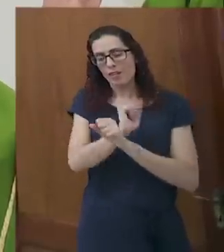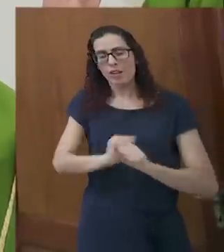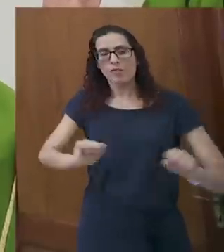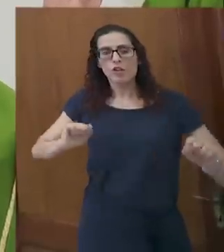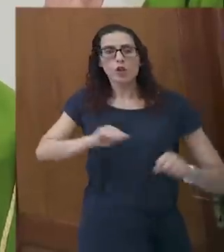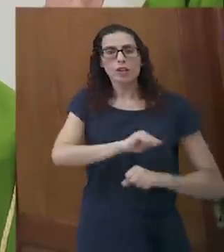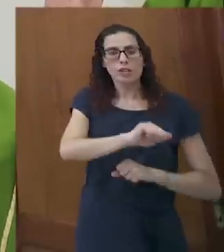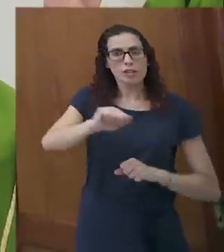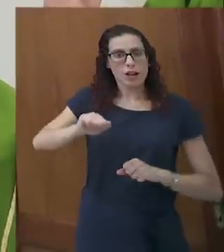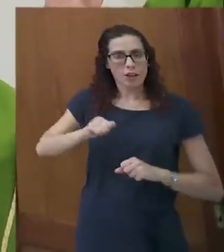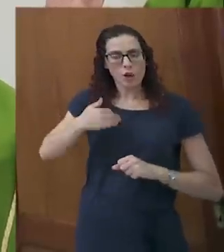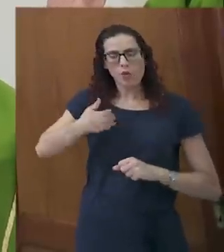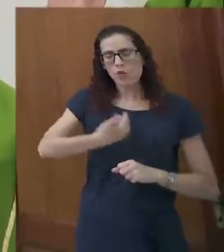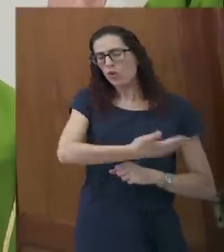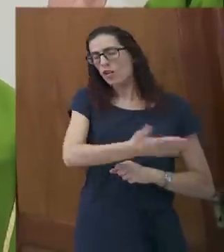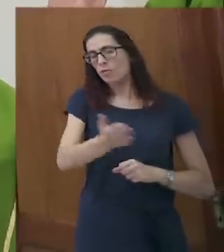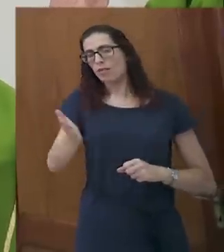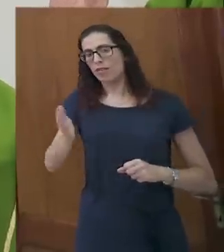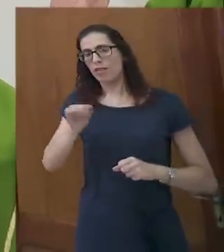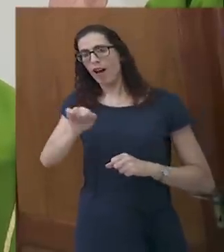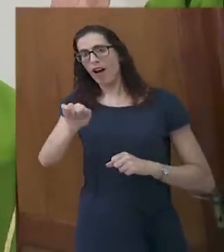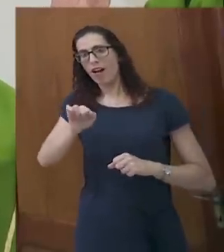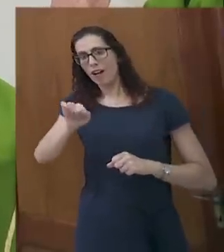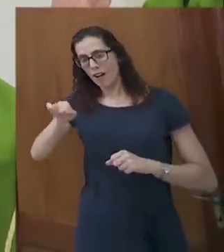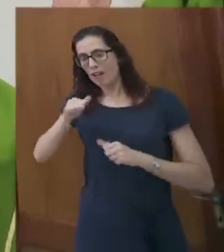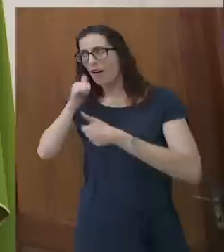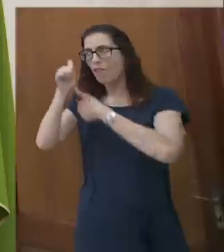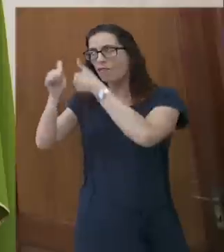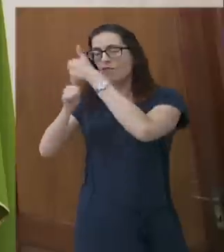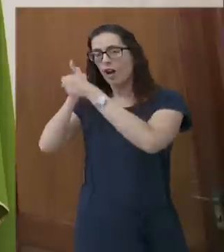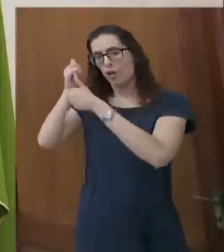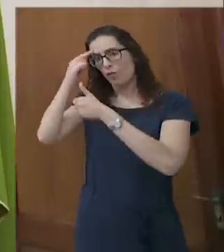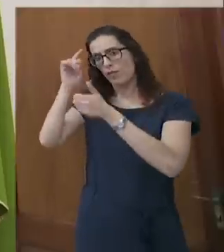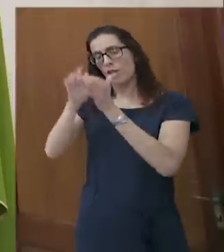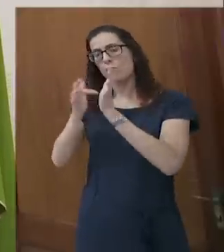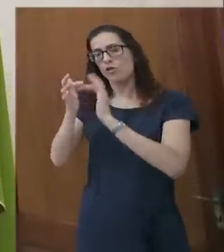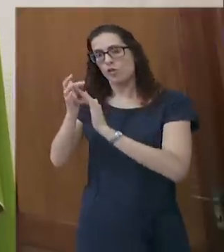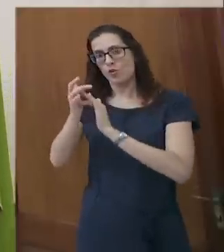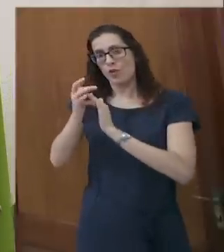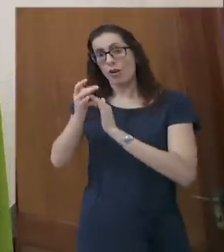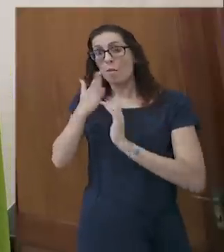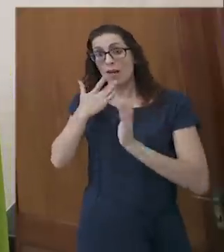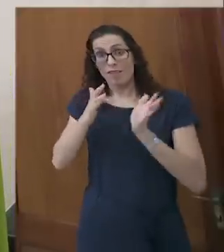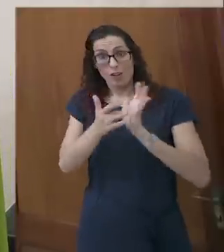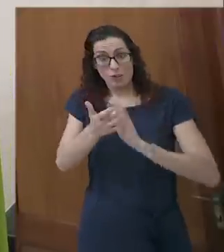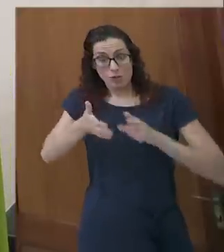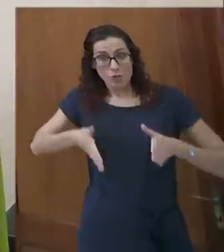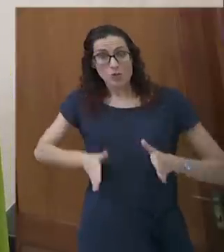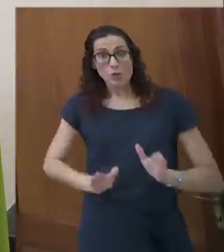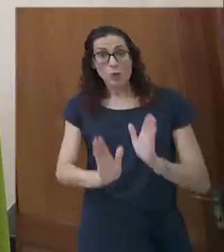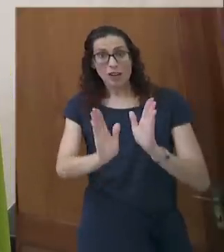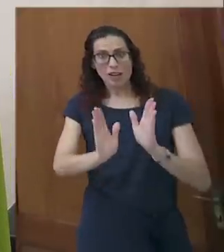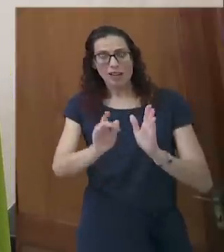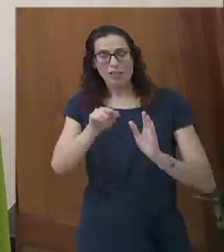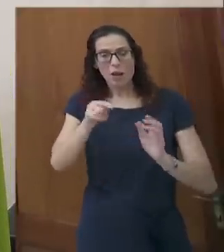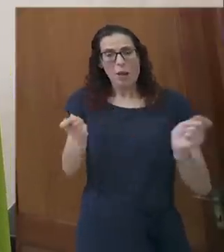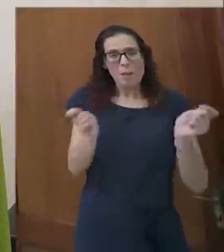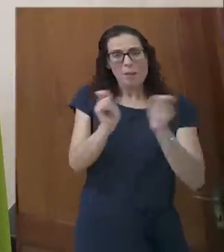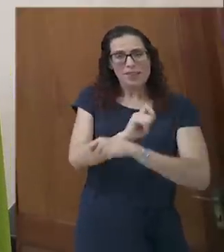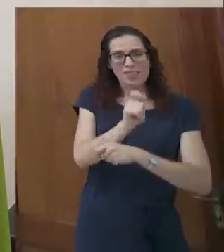li dejjem u kull imkien irodulek ħajr bi Kristu Sidna u bit-twelid tiegħu bħala bniedem ġeddet il-bniedem